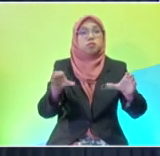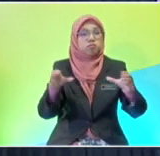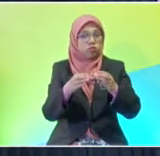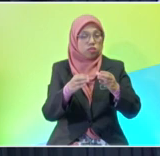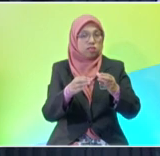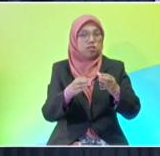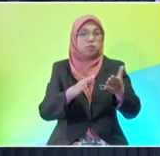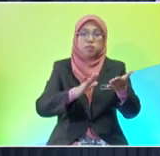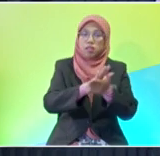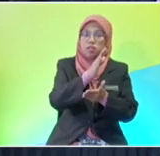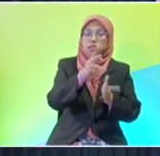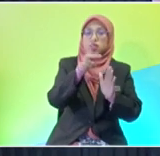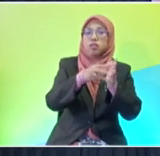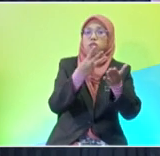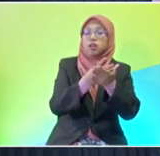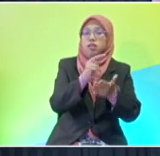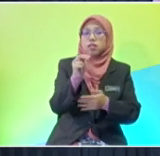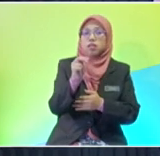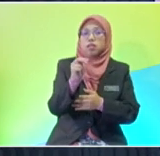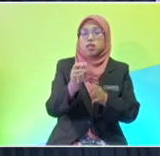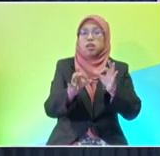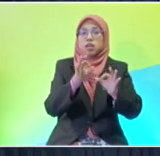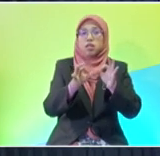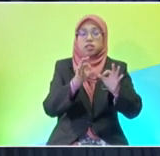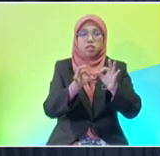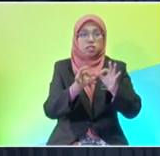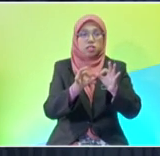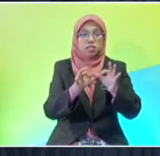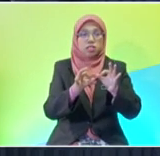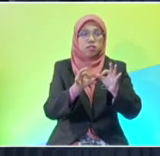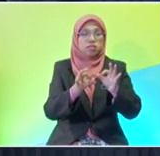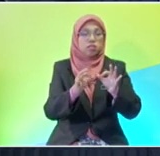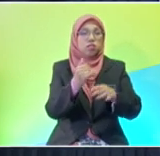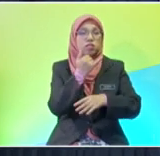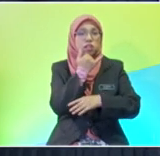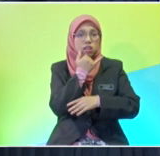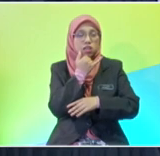tidak seimbang maklumat yang diberikan kepada kita tidak betul